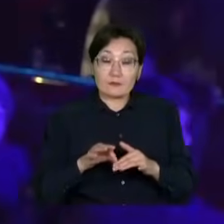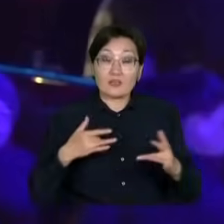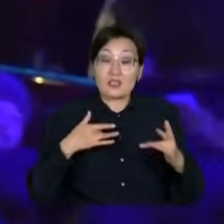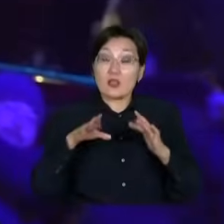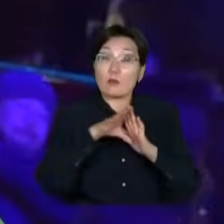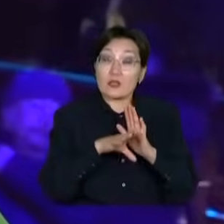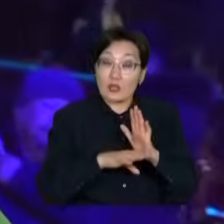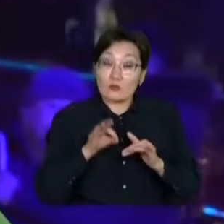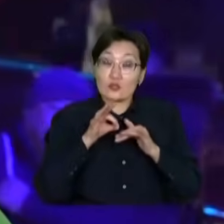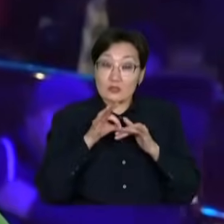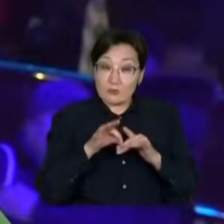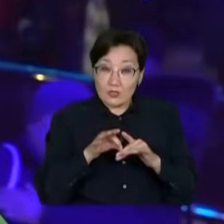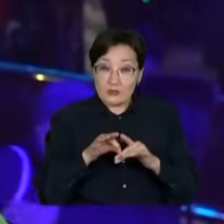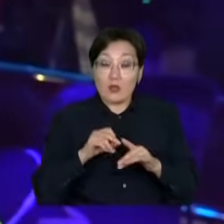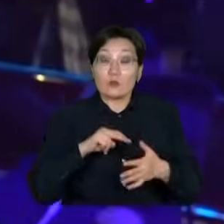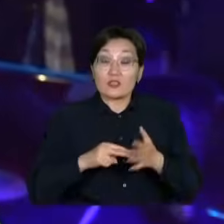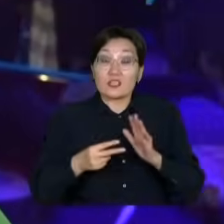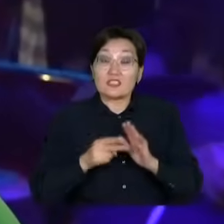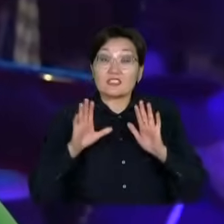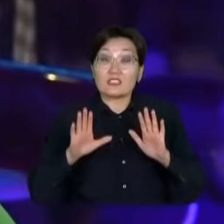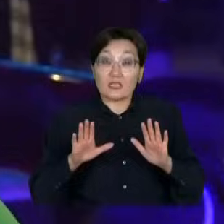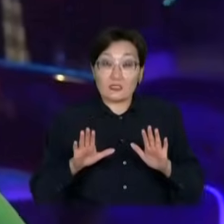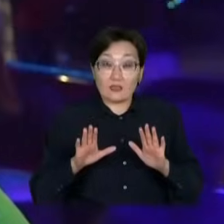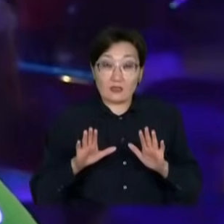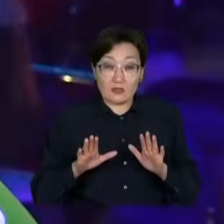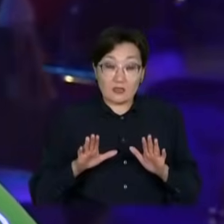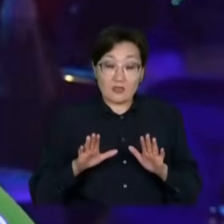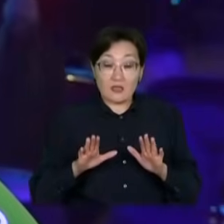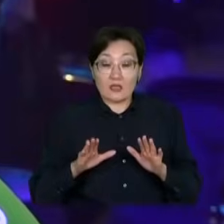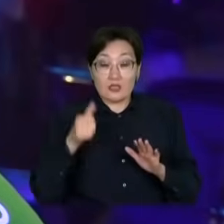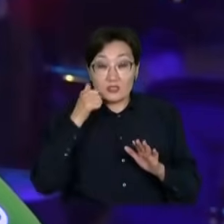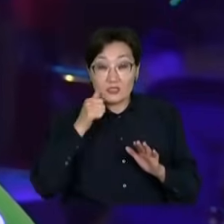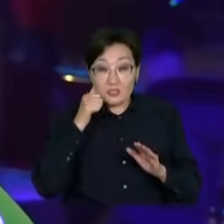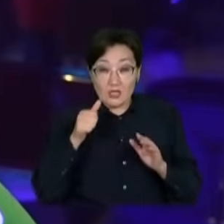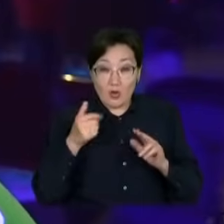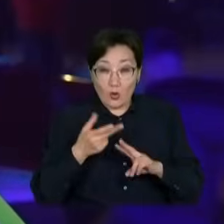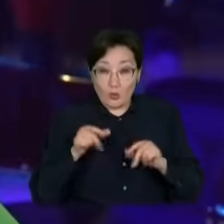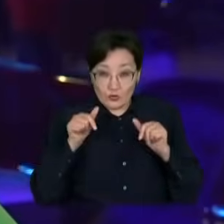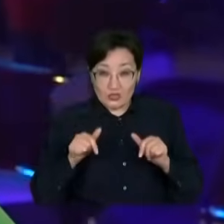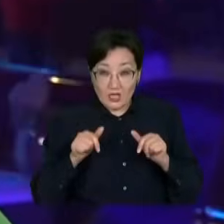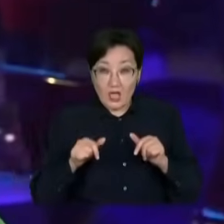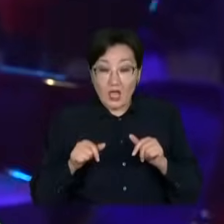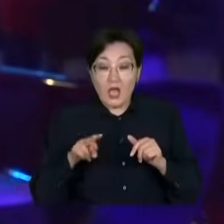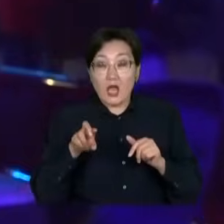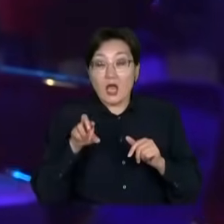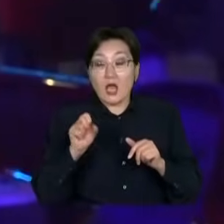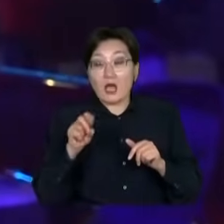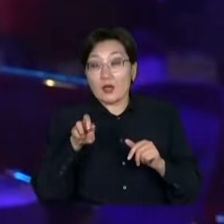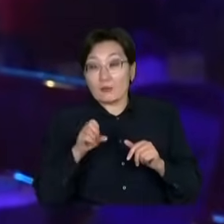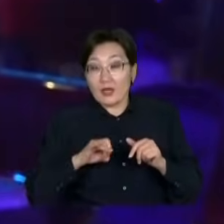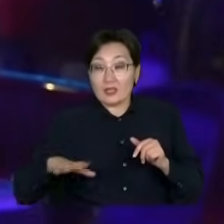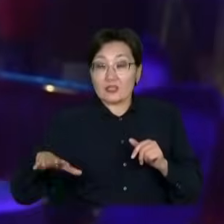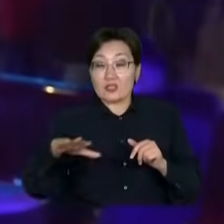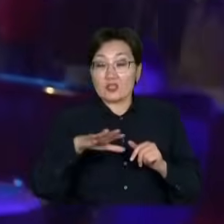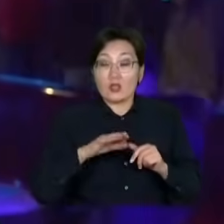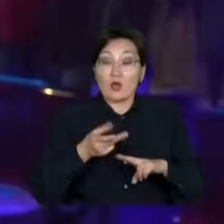барлығын ұйымдастыру ойымызда бар. Тек қана мынау ертең осы алаңда арғырай бұл